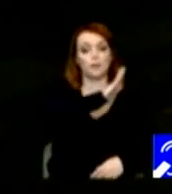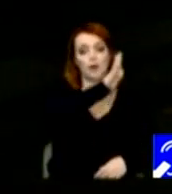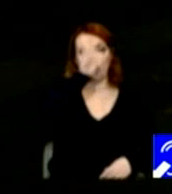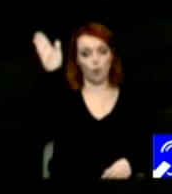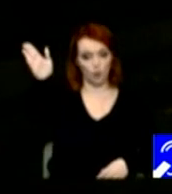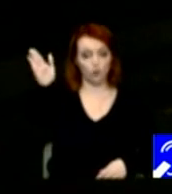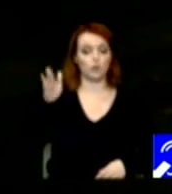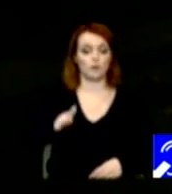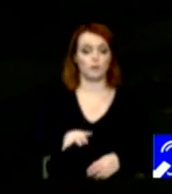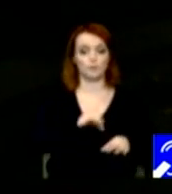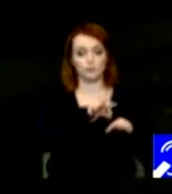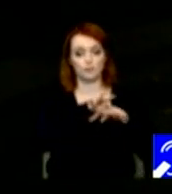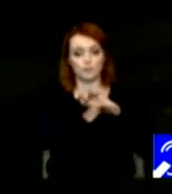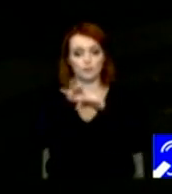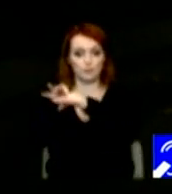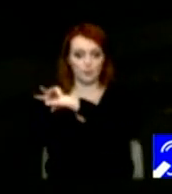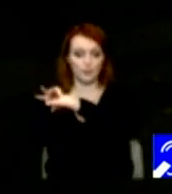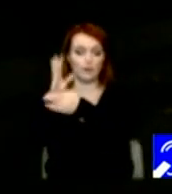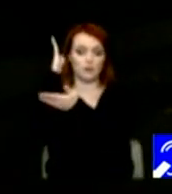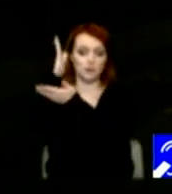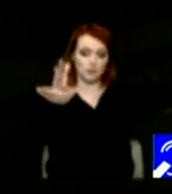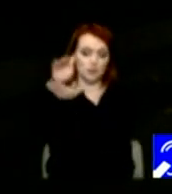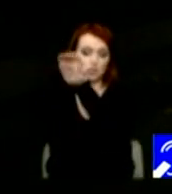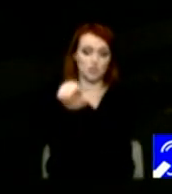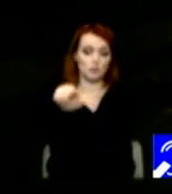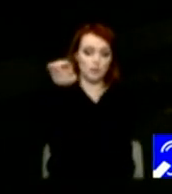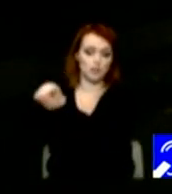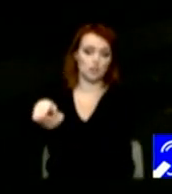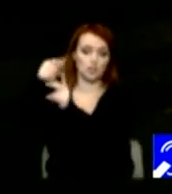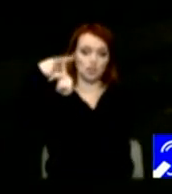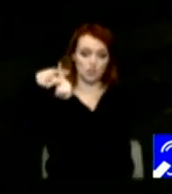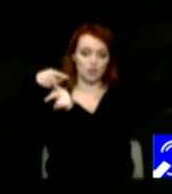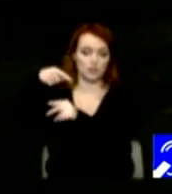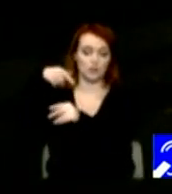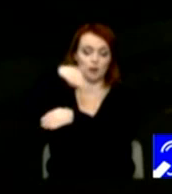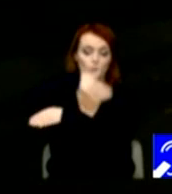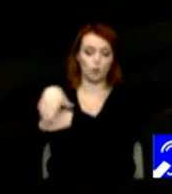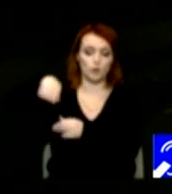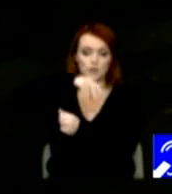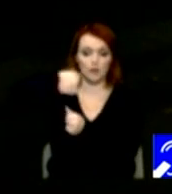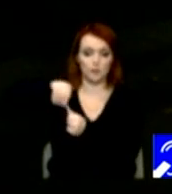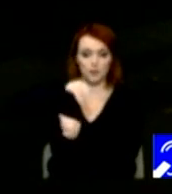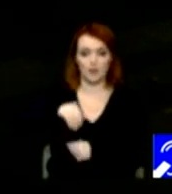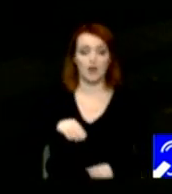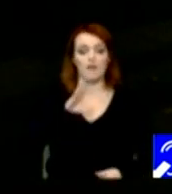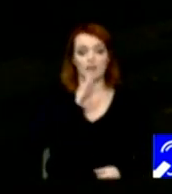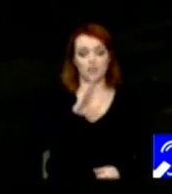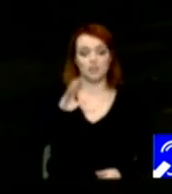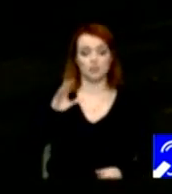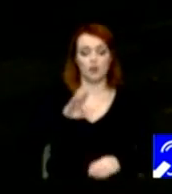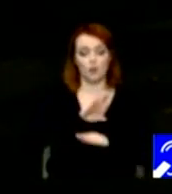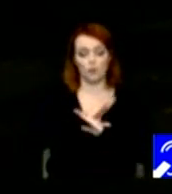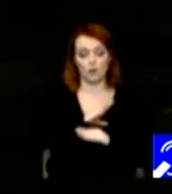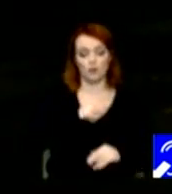cortegiul funerar te va îndrepta spre cimitirul central din Strada Armenească ca parintii na Rusu Ciobanu se stinge din